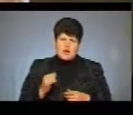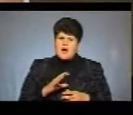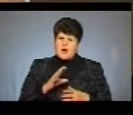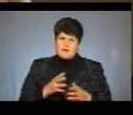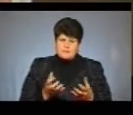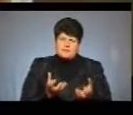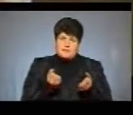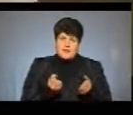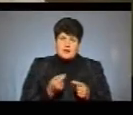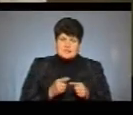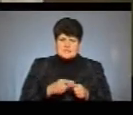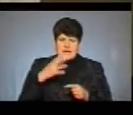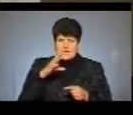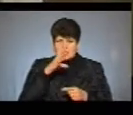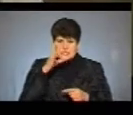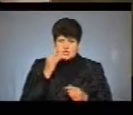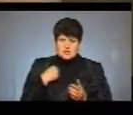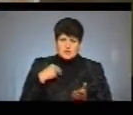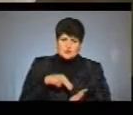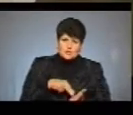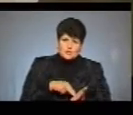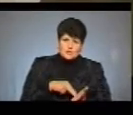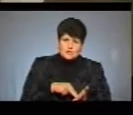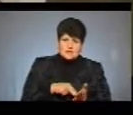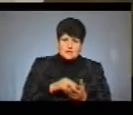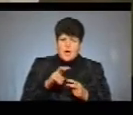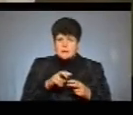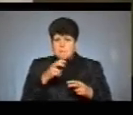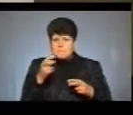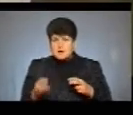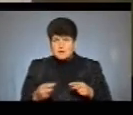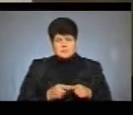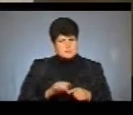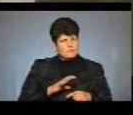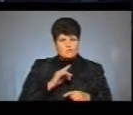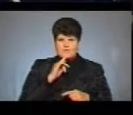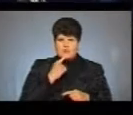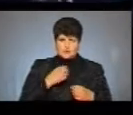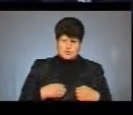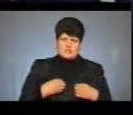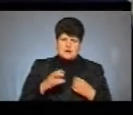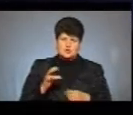ти розумієш, що це ніч, що ти стоїш над просто прірвою, і це було важко і страшно.